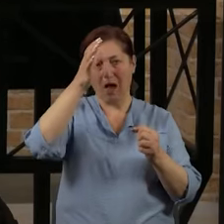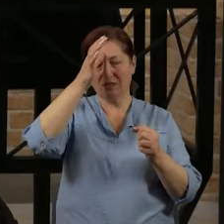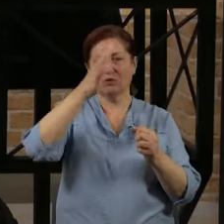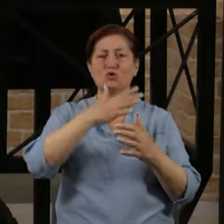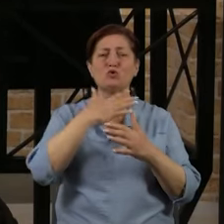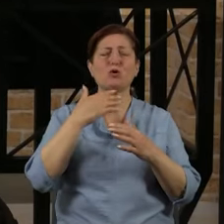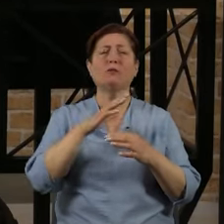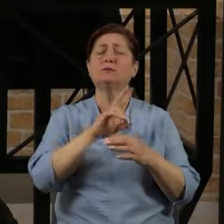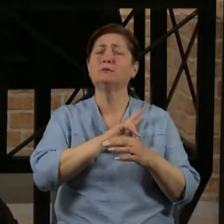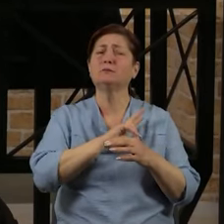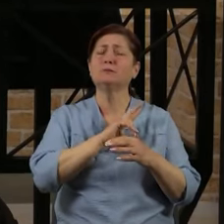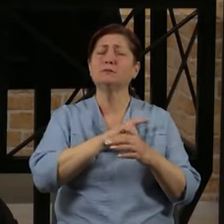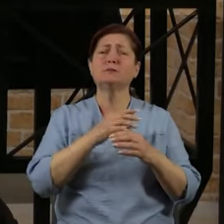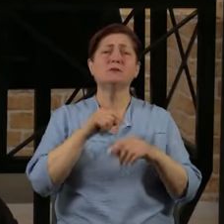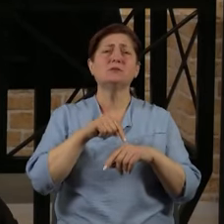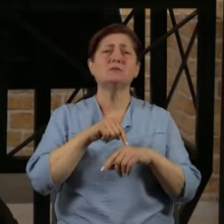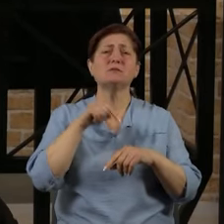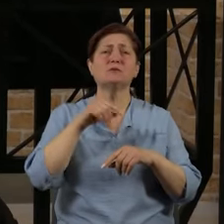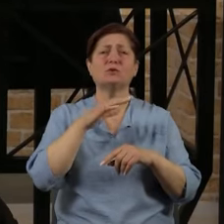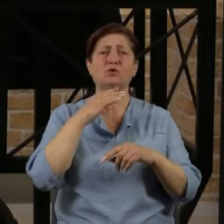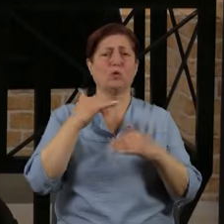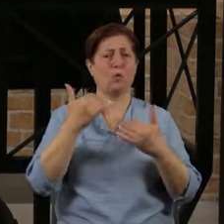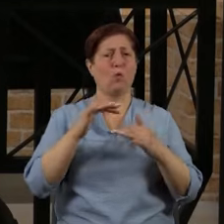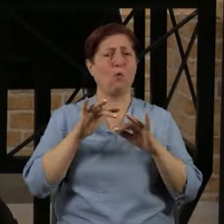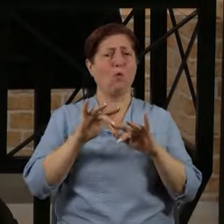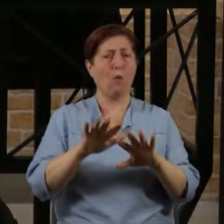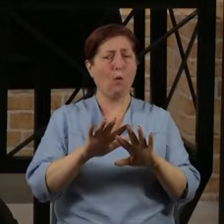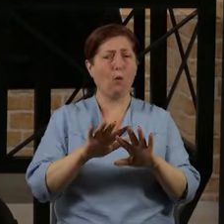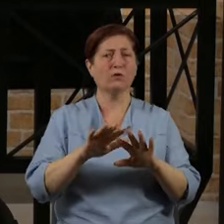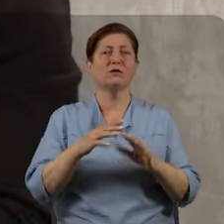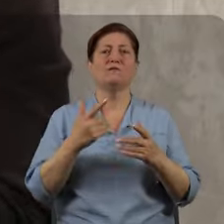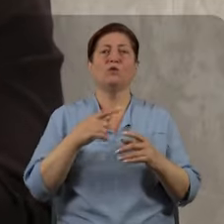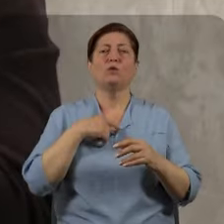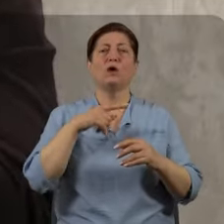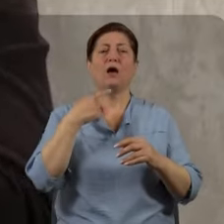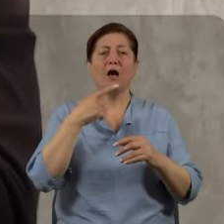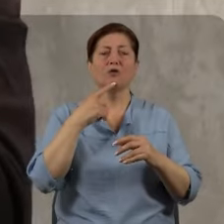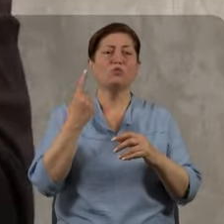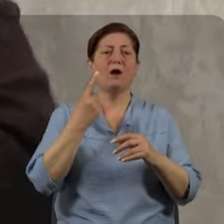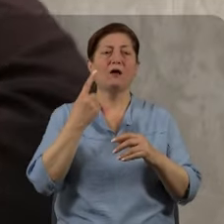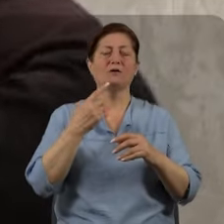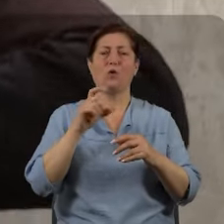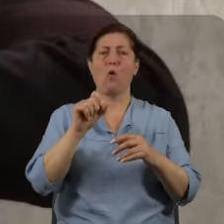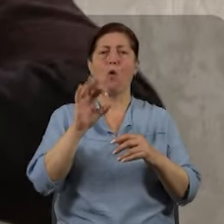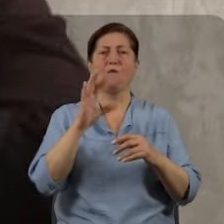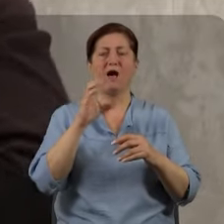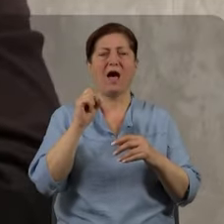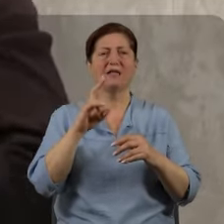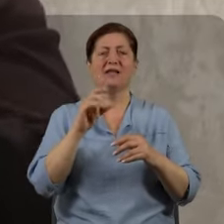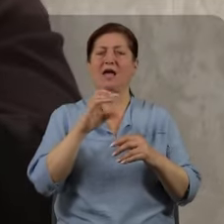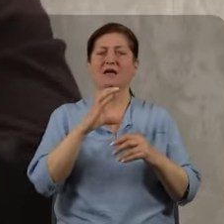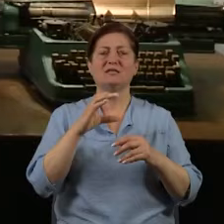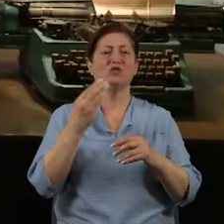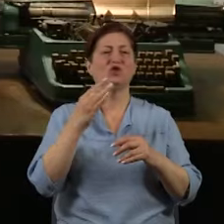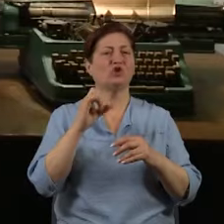սիրելի զգայացումս եւ առինքնող գործերը, իհարկե մայրություն, երբ ասում ենք առաջին հերթին հիշում ենք Հովհաննես Շիրազի